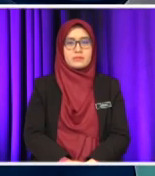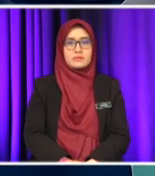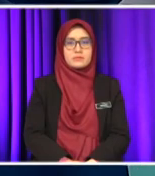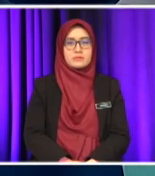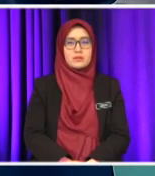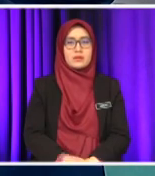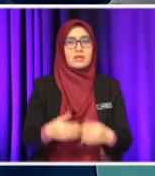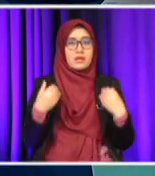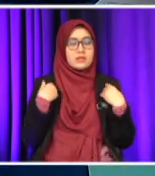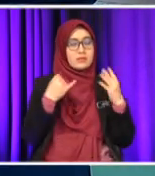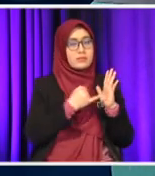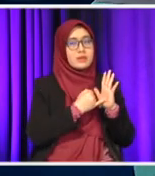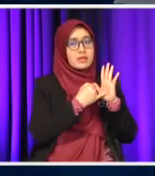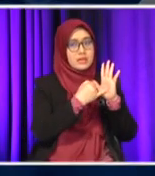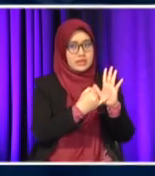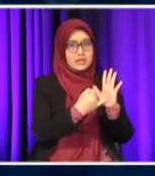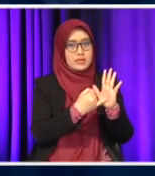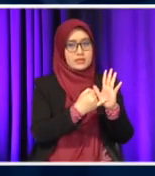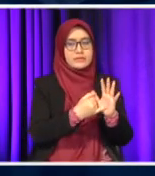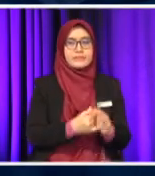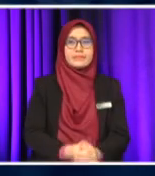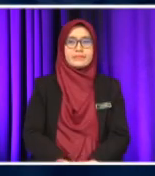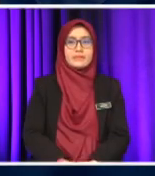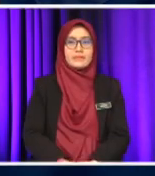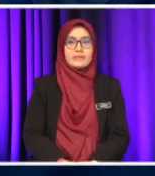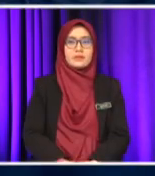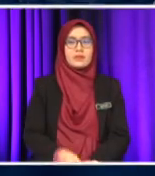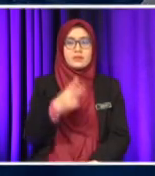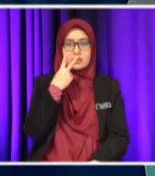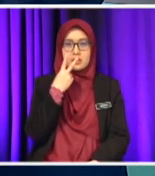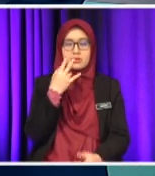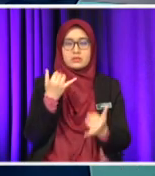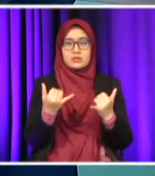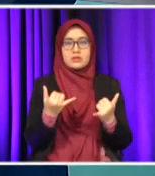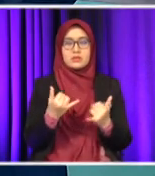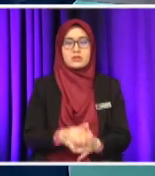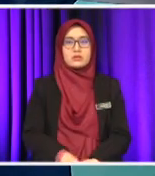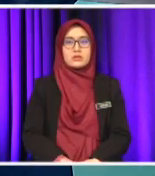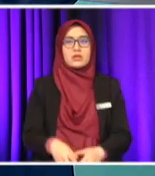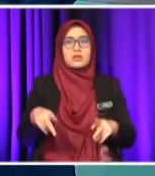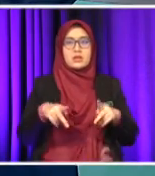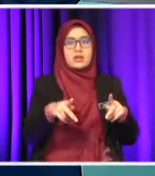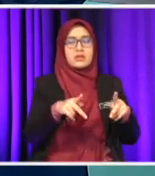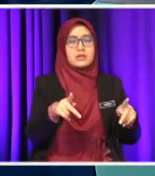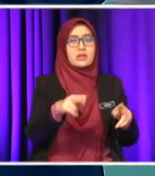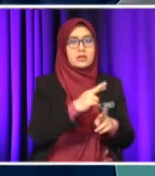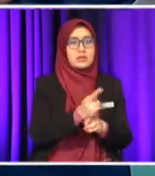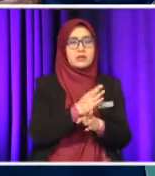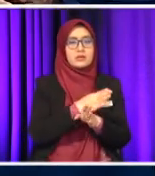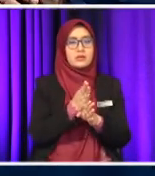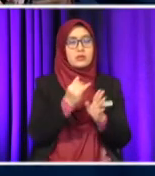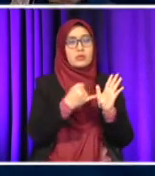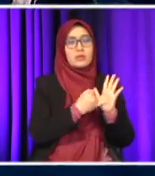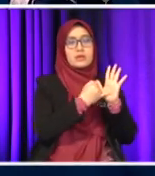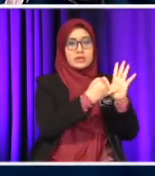jadi iklan ini merupakan kita tengok like bentuk periklanan periklanan bermaksud